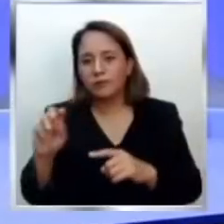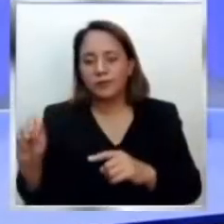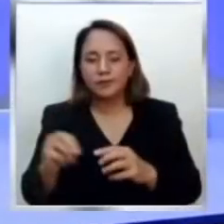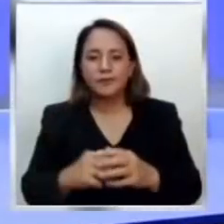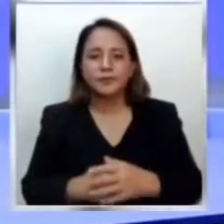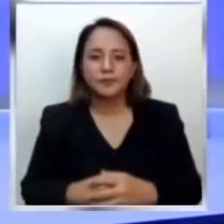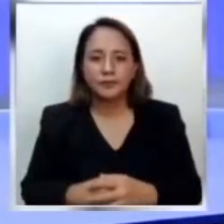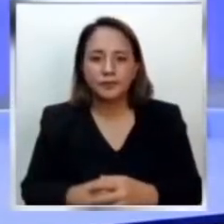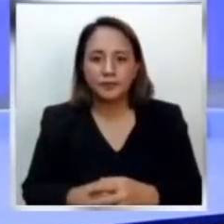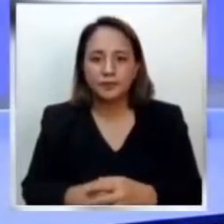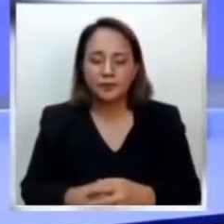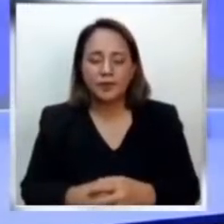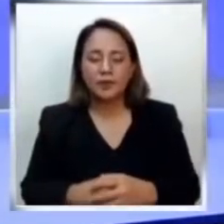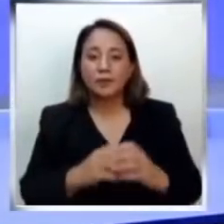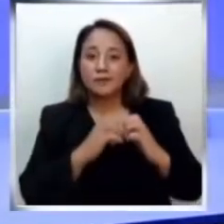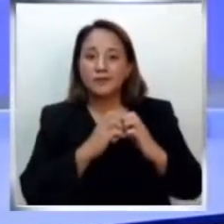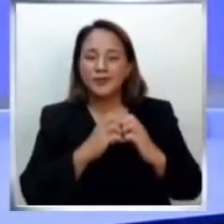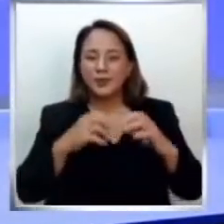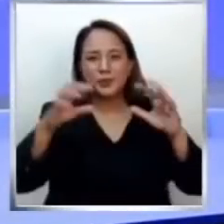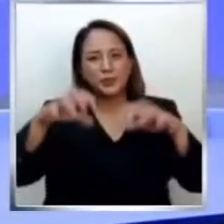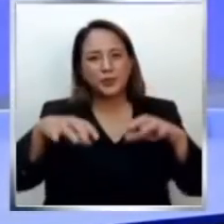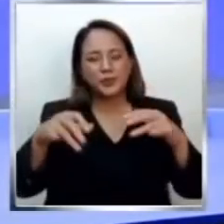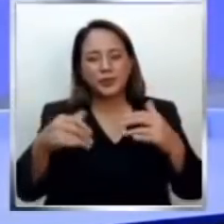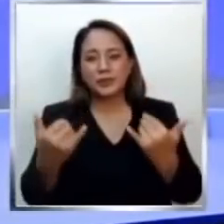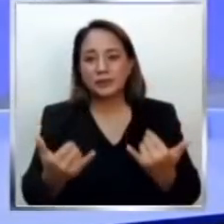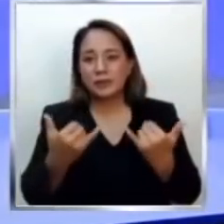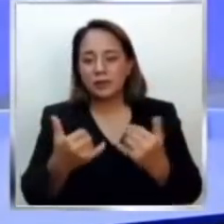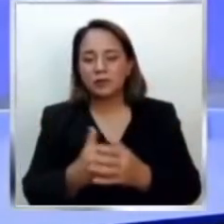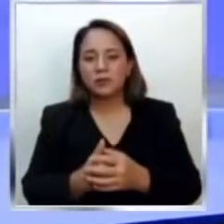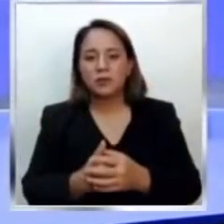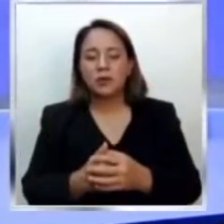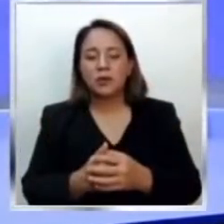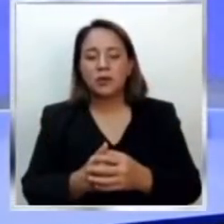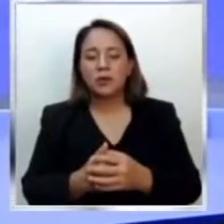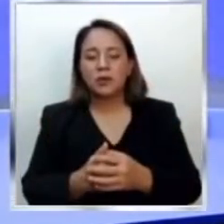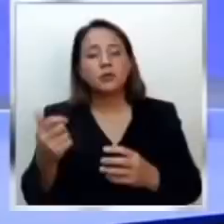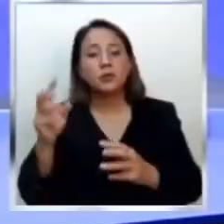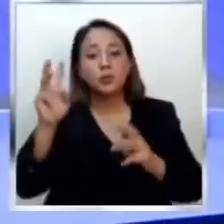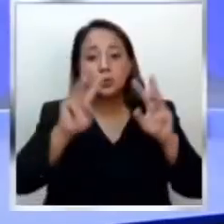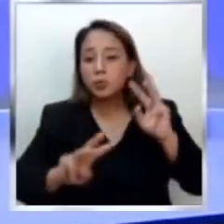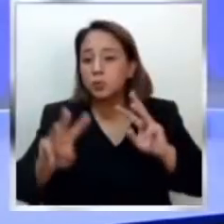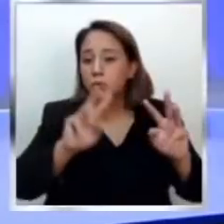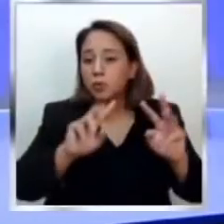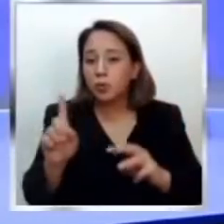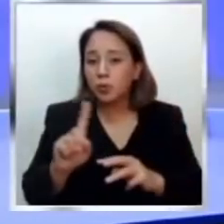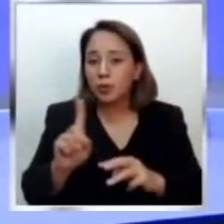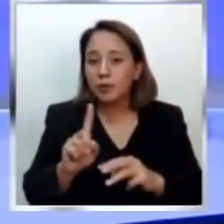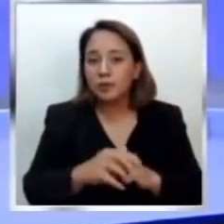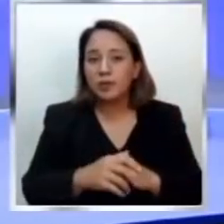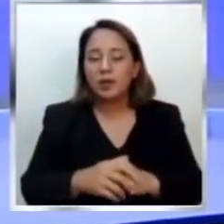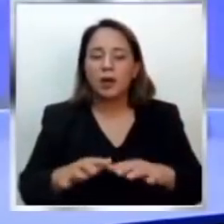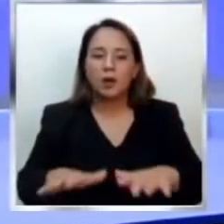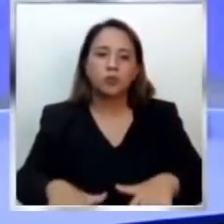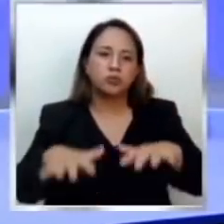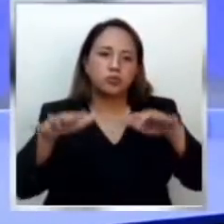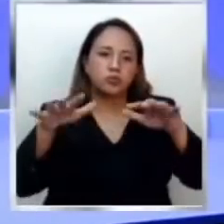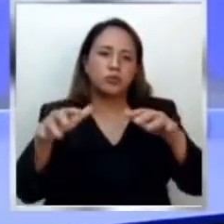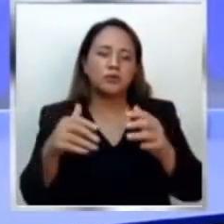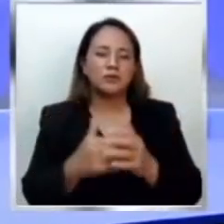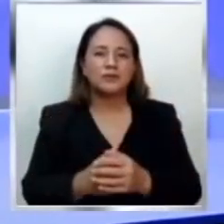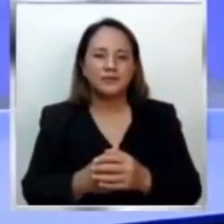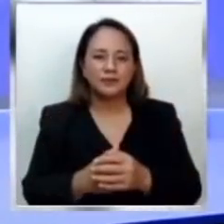Mga kapuso, tag-ula na at isa na naman sa mga pinangangambahan ay ang pagbaha. Kaya bago